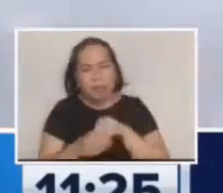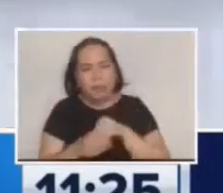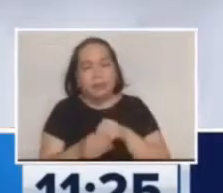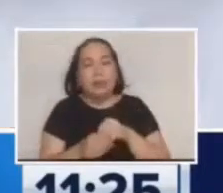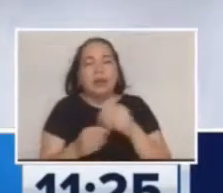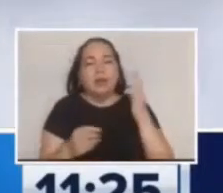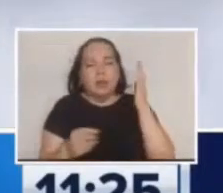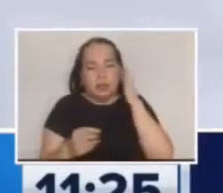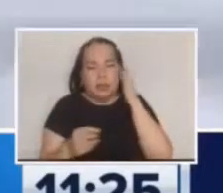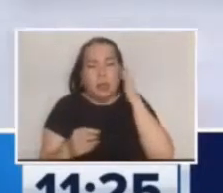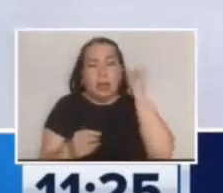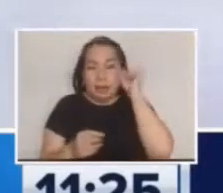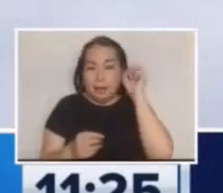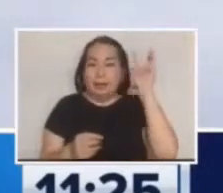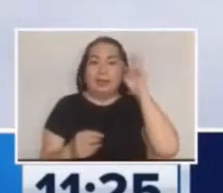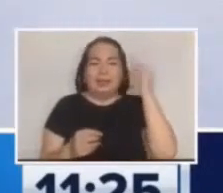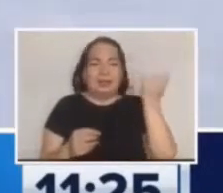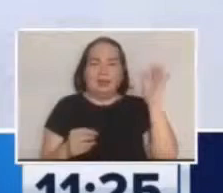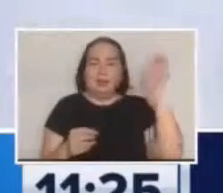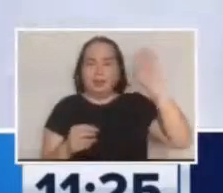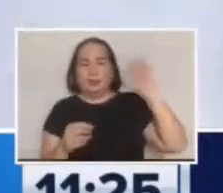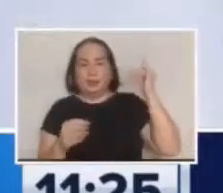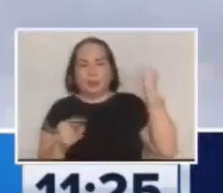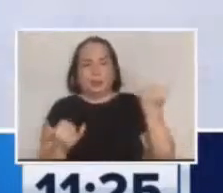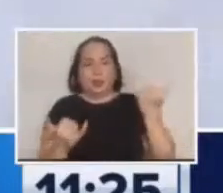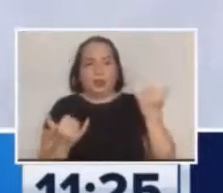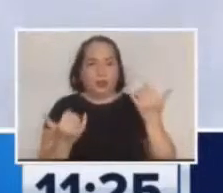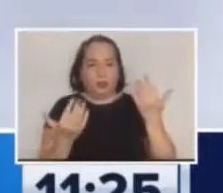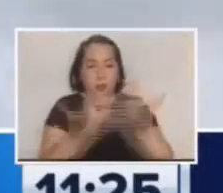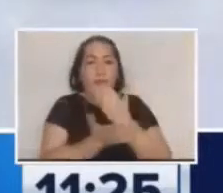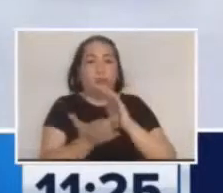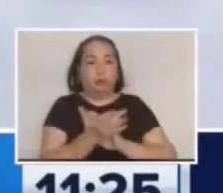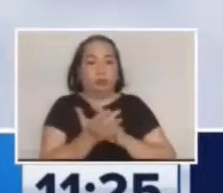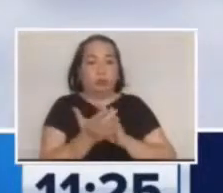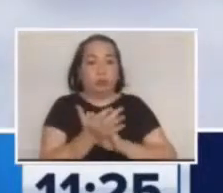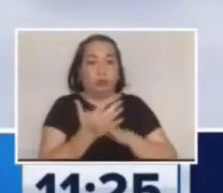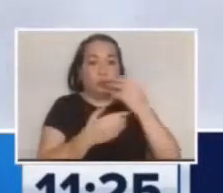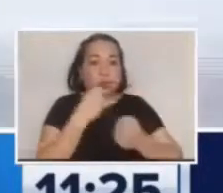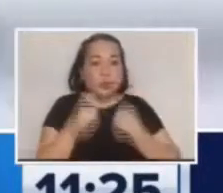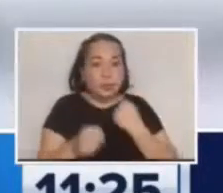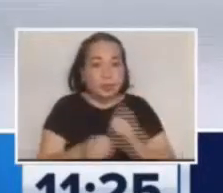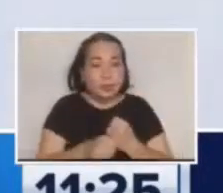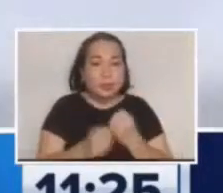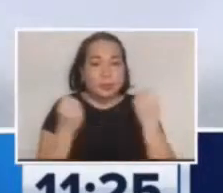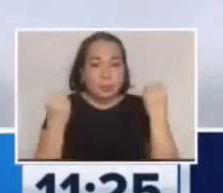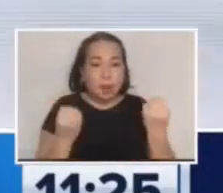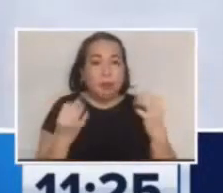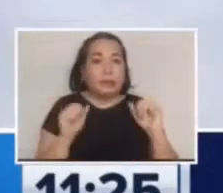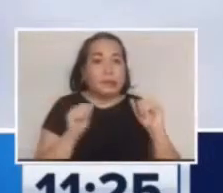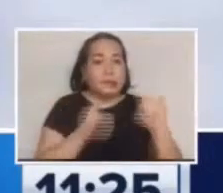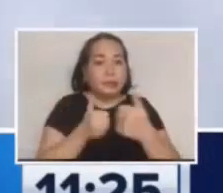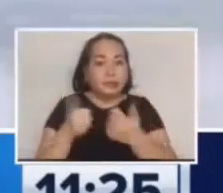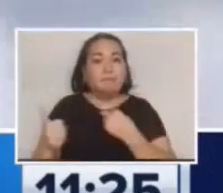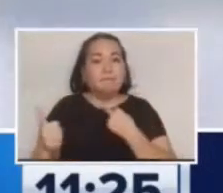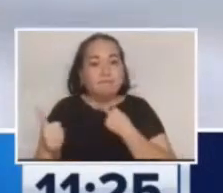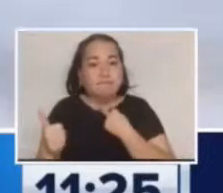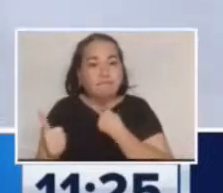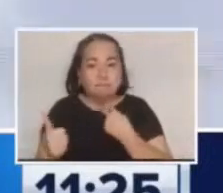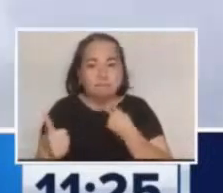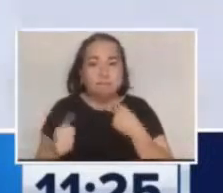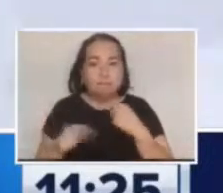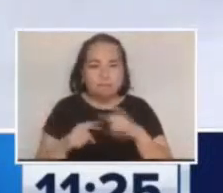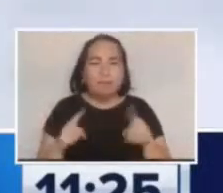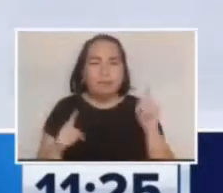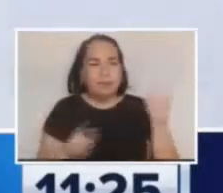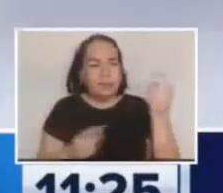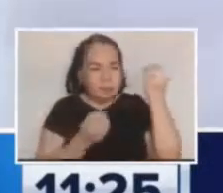pagtuturo ay matagal nang iniisip, pero ngayon ay na puwersa tayo, na obliga tayo na mas palawakin ang